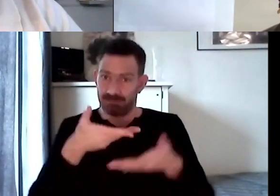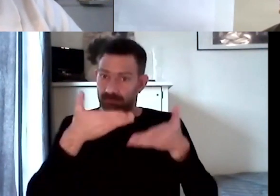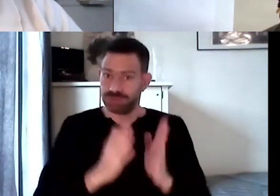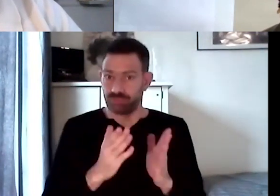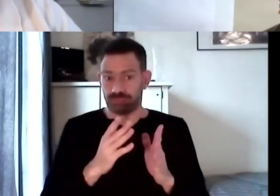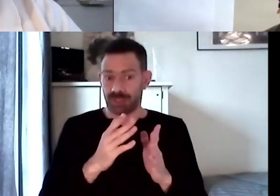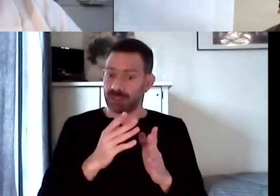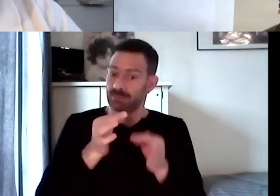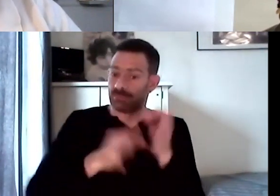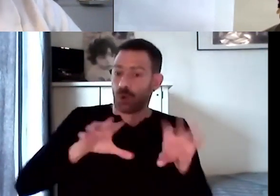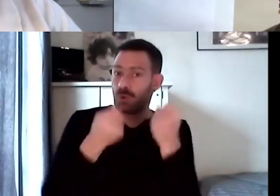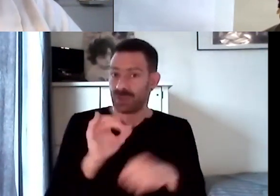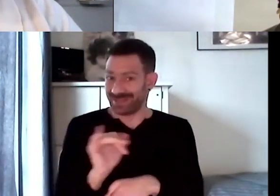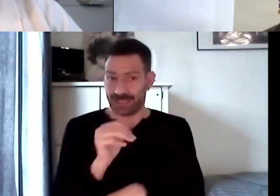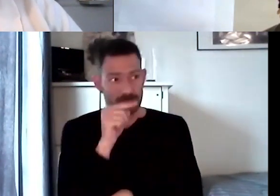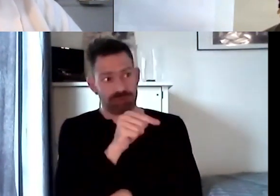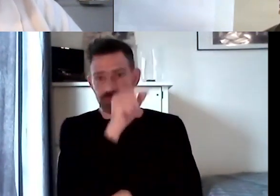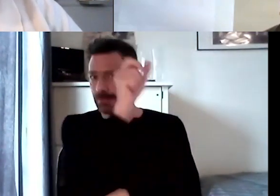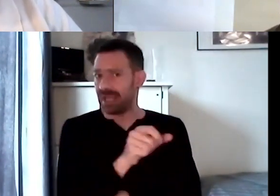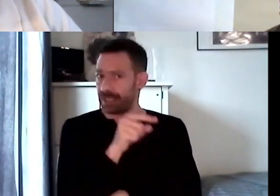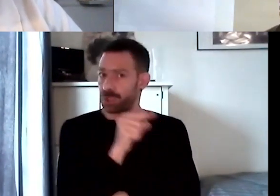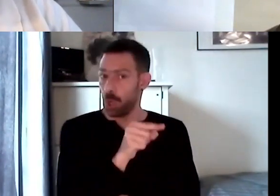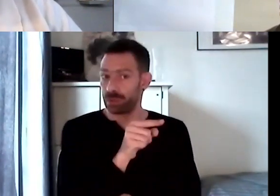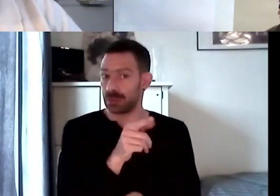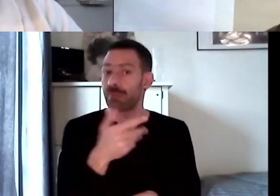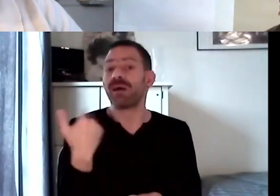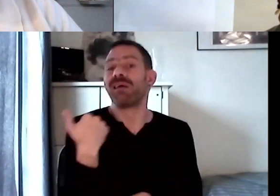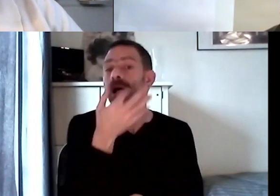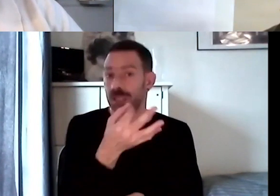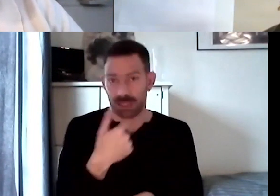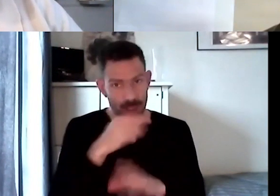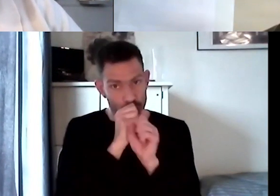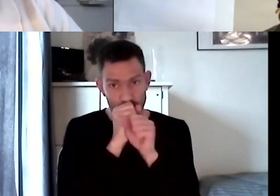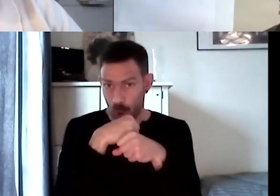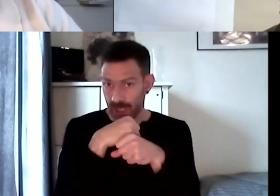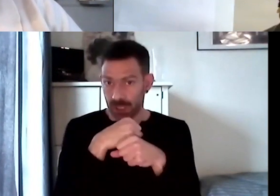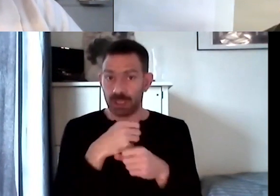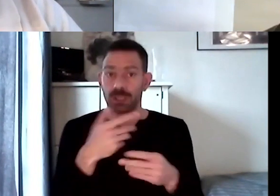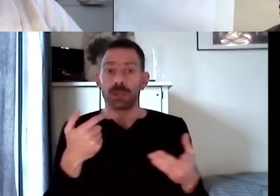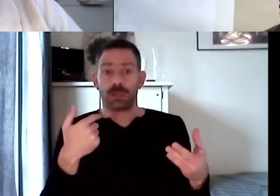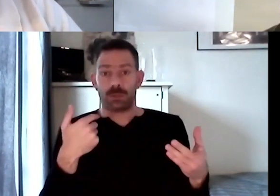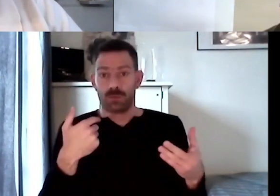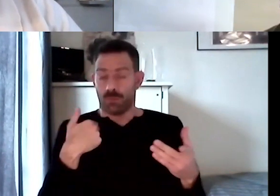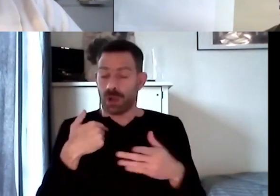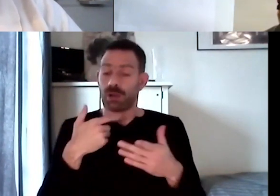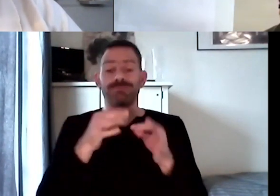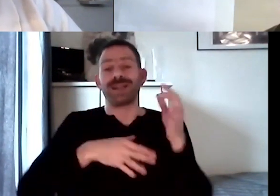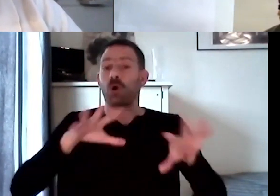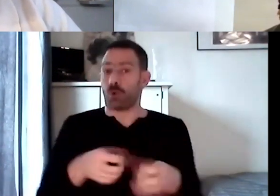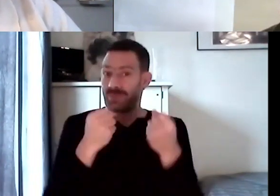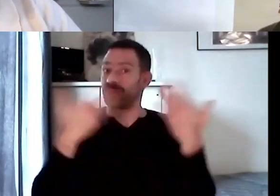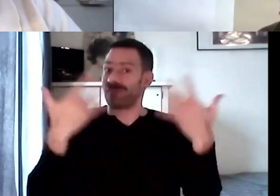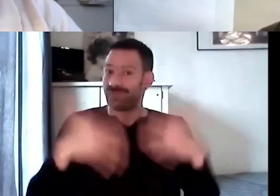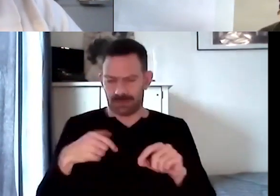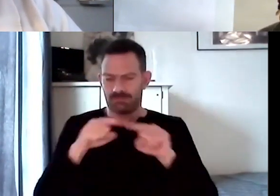Ce bilan de compétences, on a rappelé tout à l'heure qu'il était confidentiel. Donc, nous, on remet au bout, à la fin du bilan de compétences, une fiche de